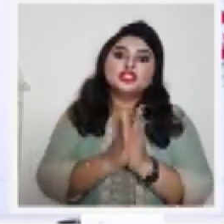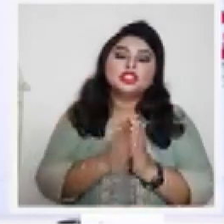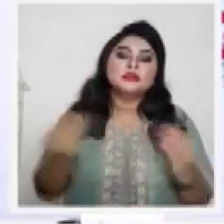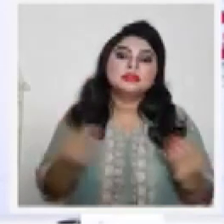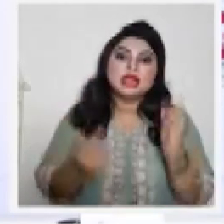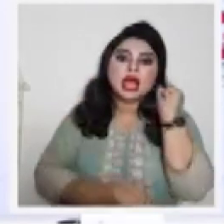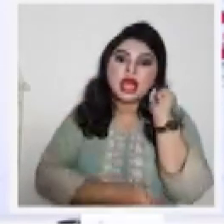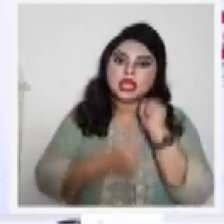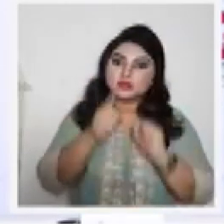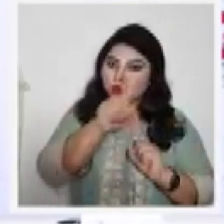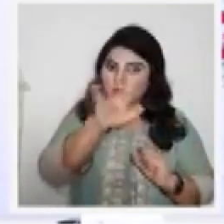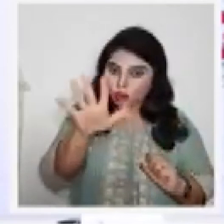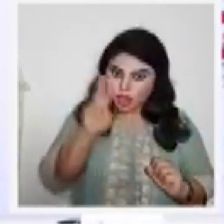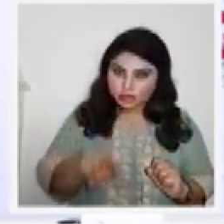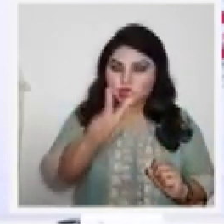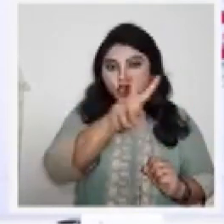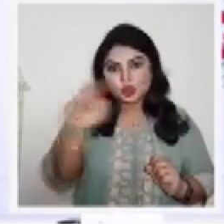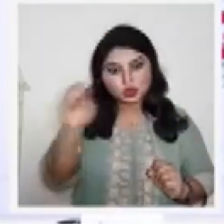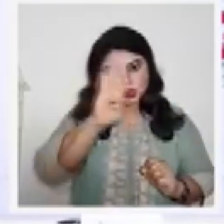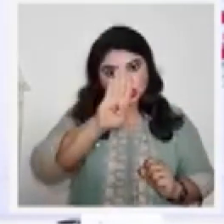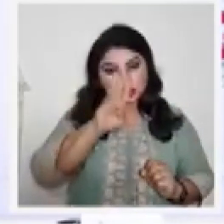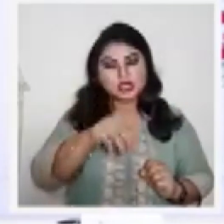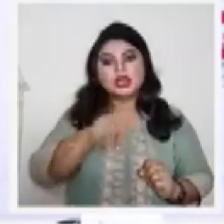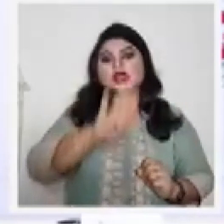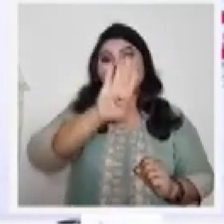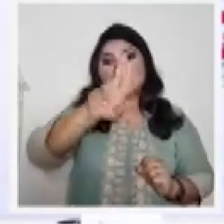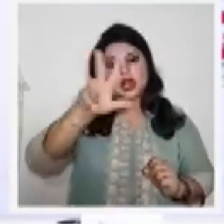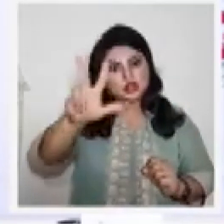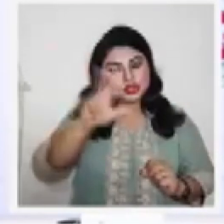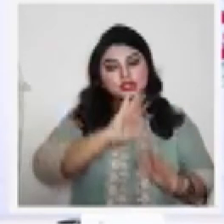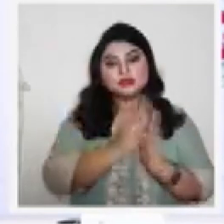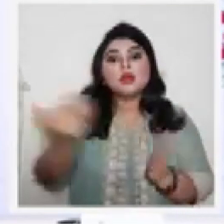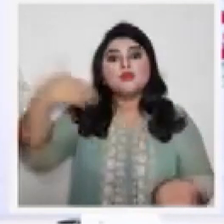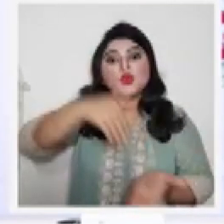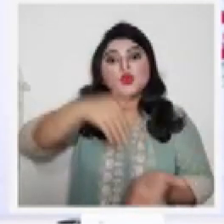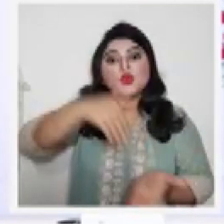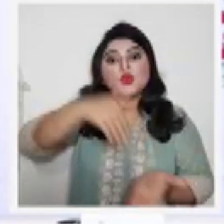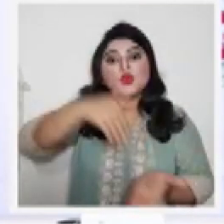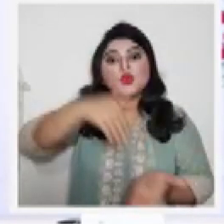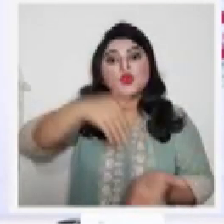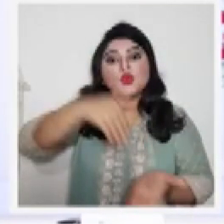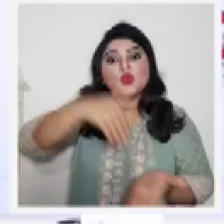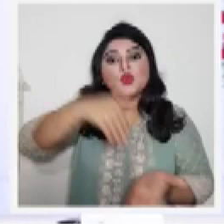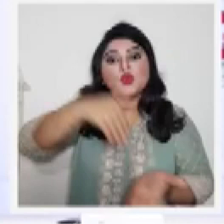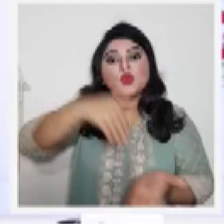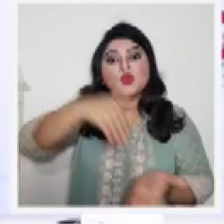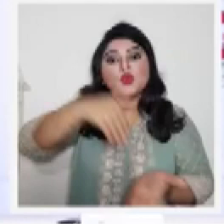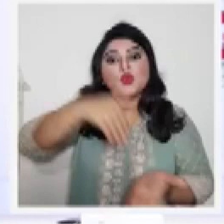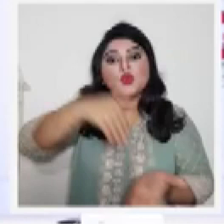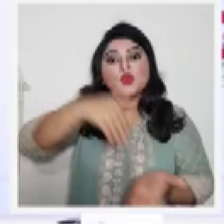11202টি। সারা দেশে আইসিইউ শয্যায় সব মিলিয়ে আইসিইউ শয্যা সংখ্যা 539টি। রোগী ভর্তি